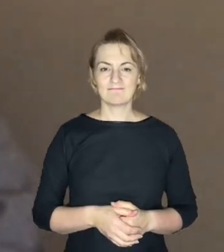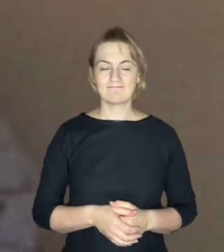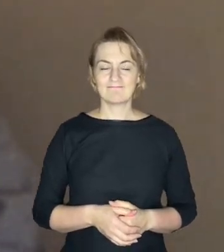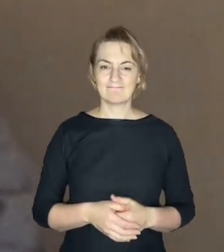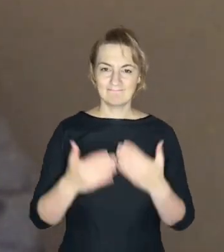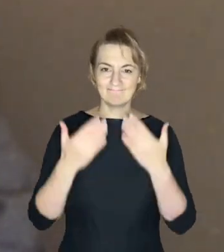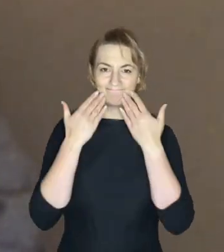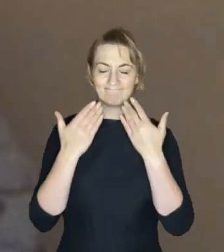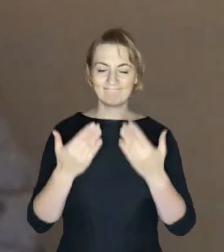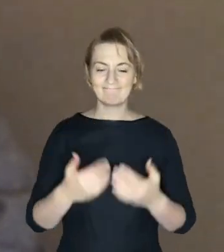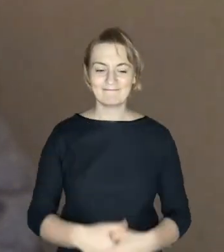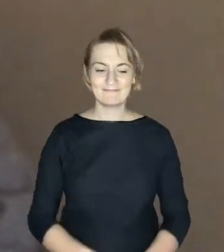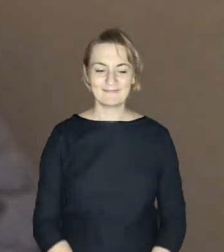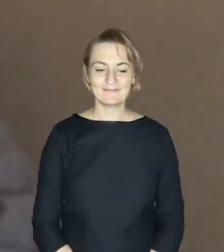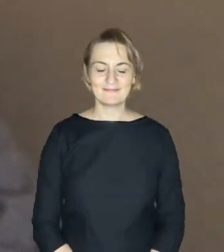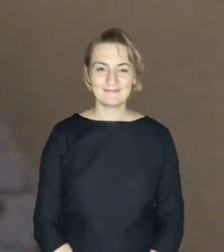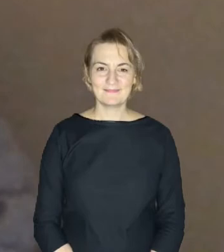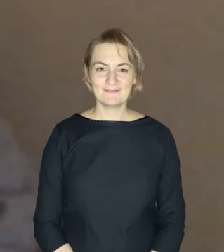Dziękuję.